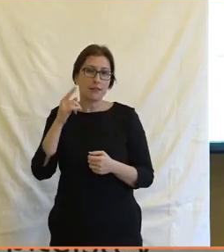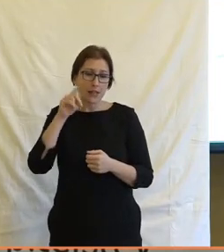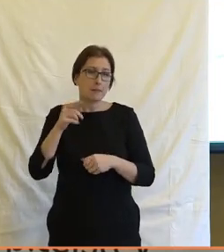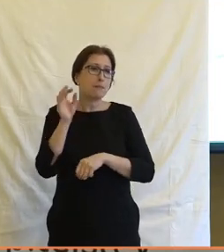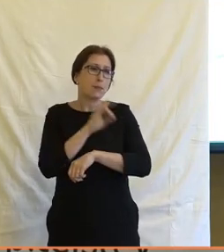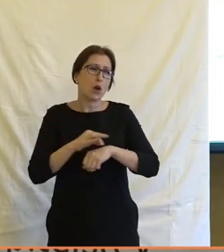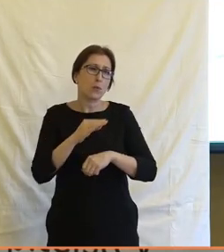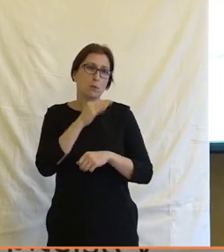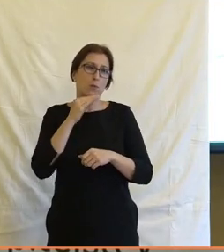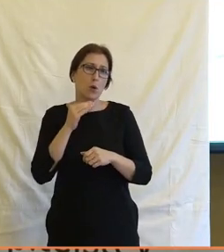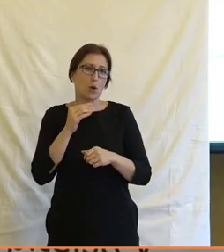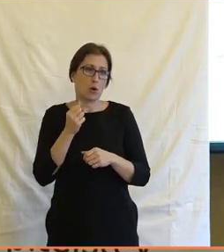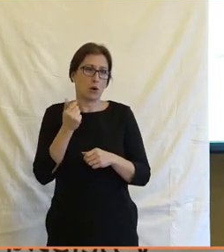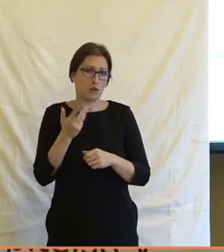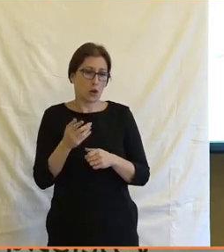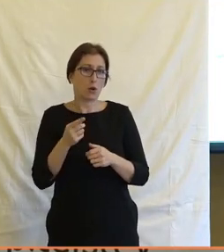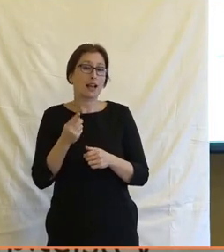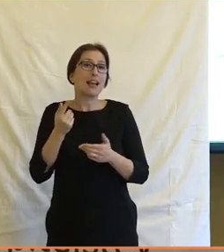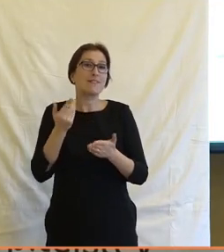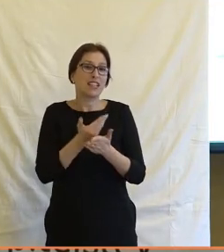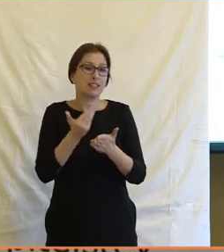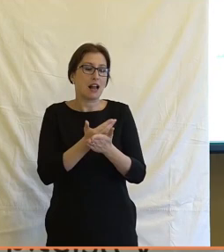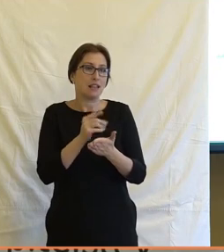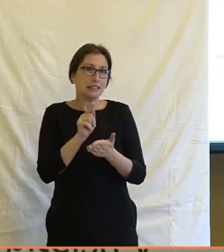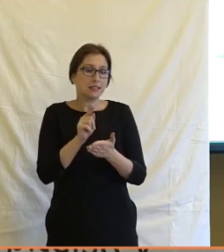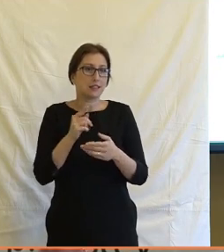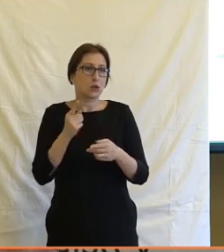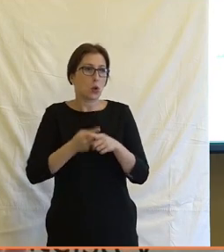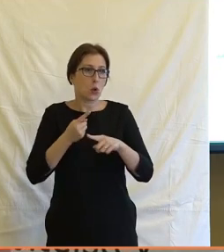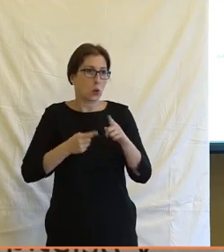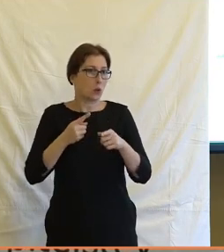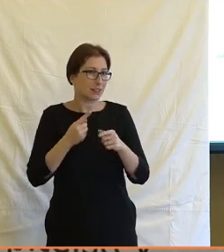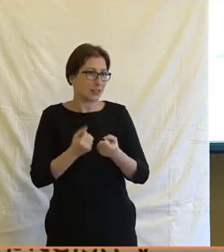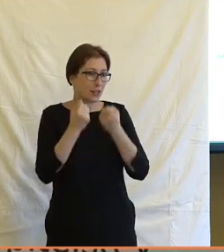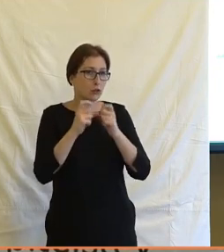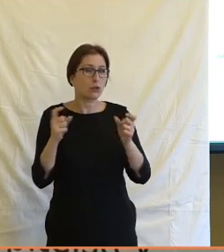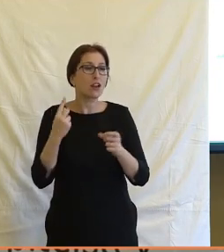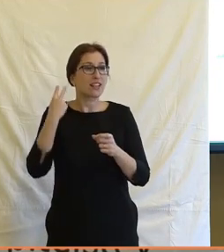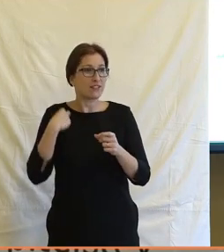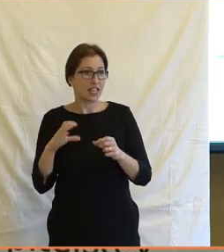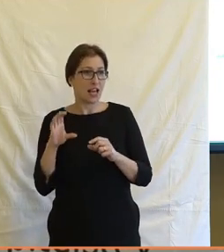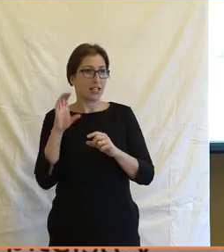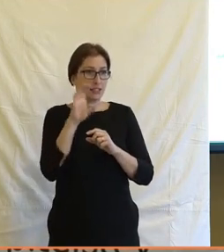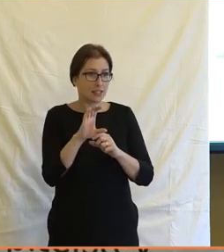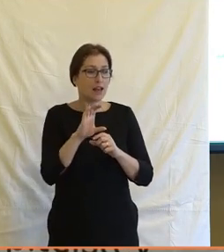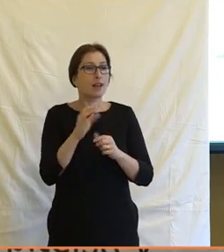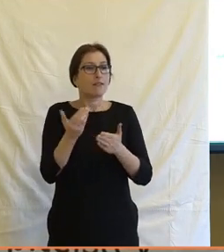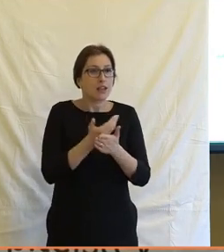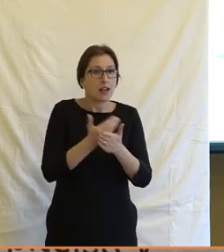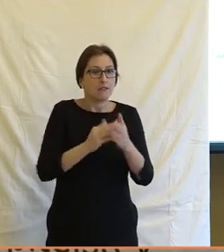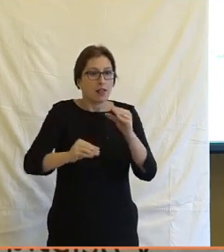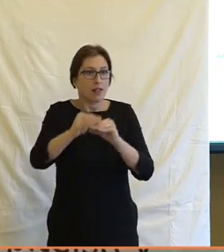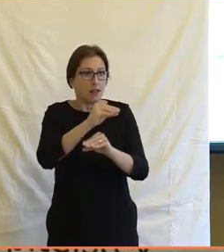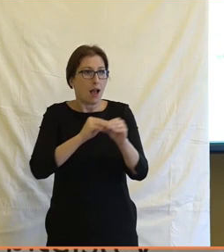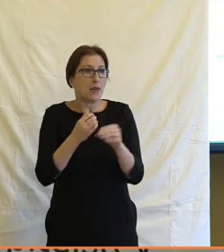je několik. Samozřejmě slovo vydělat je zase trošku komplikované. Zase řeknu, že je finančně udržitelný, protože dost často